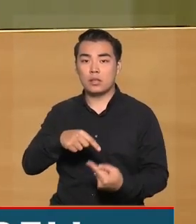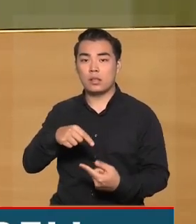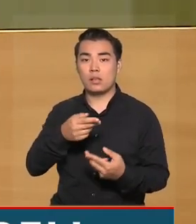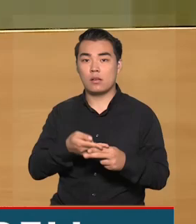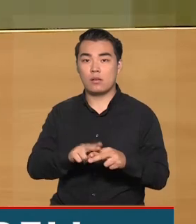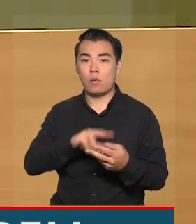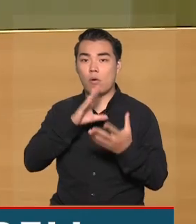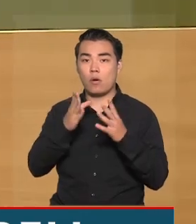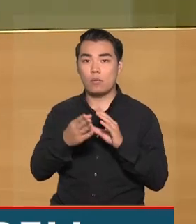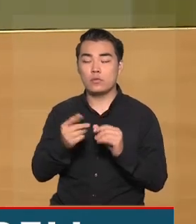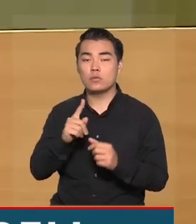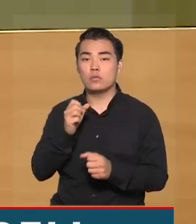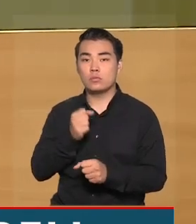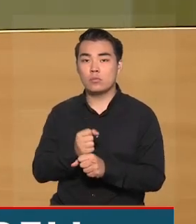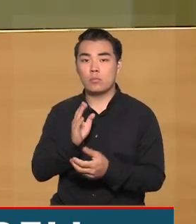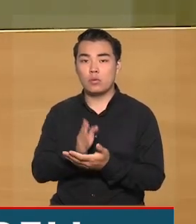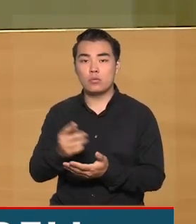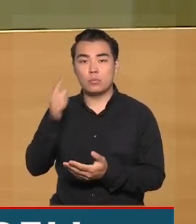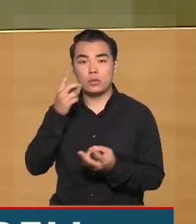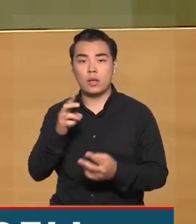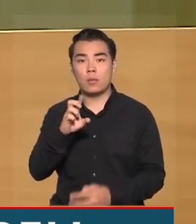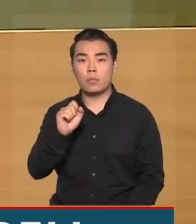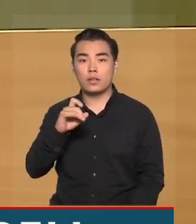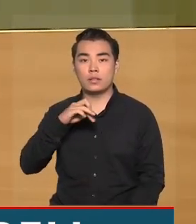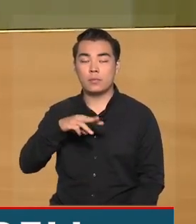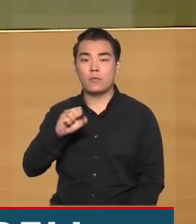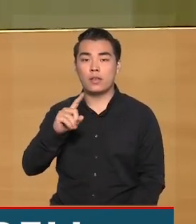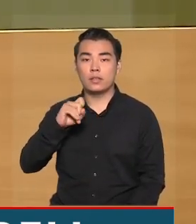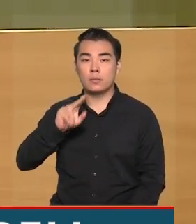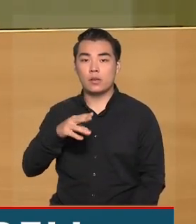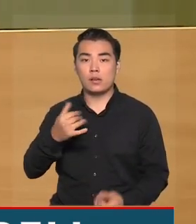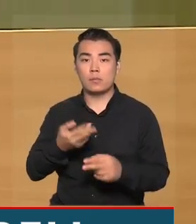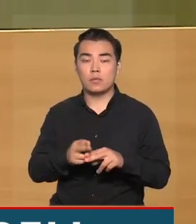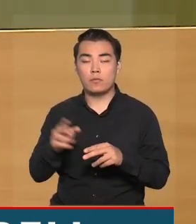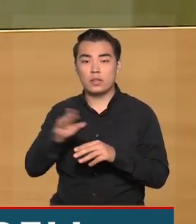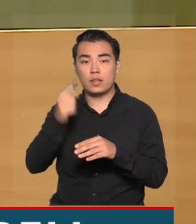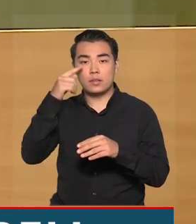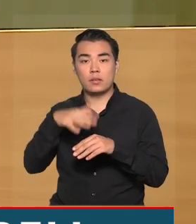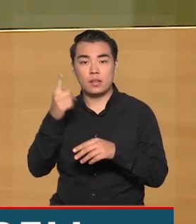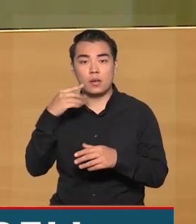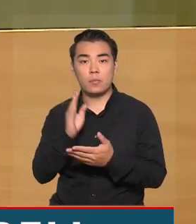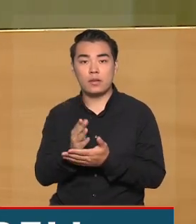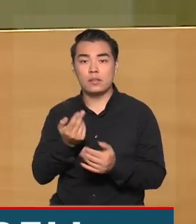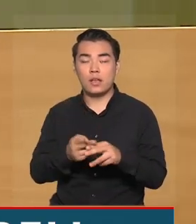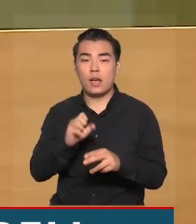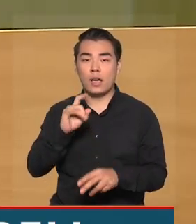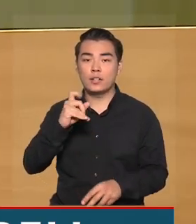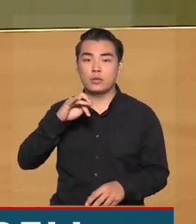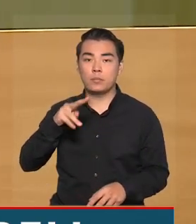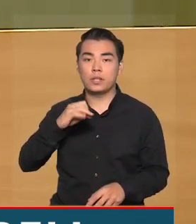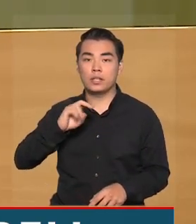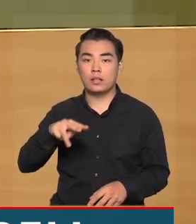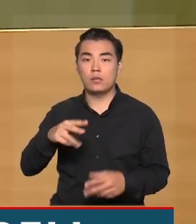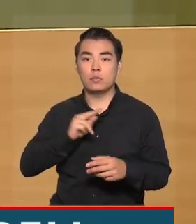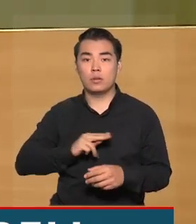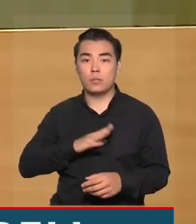шаралар қабылдау туралы ойлануымыз керек. Басин Вадим Борисович деген азамат бар. Сіздер оны білесіздер. Ол бір кездері ArcelorMittal-да жұмыс істеген